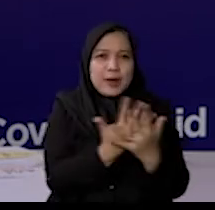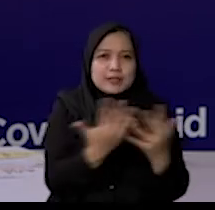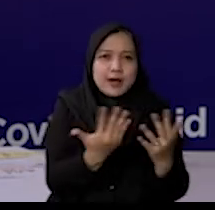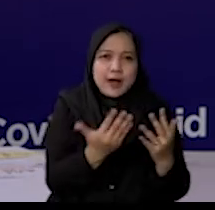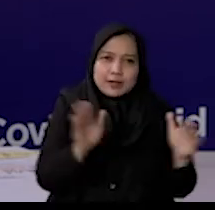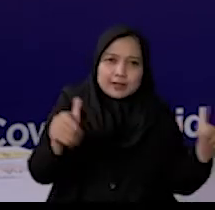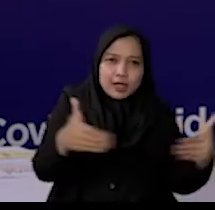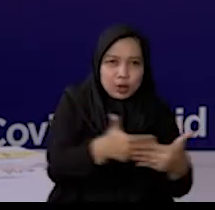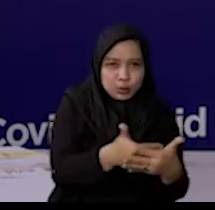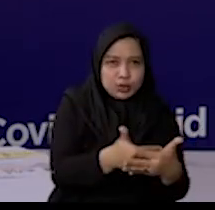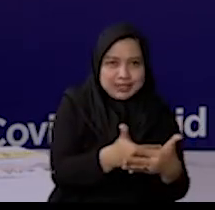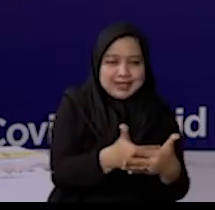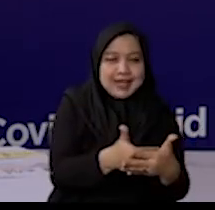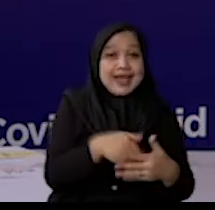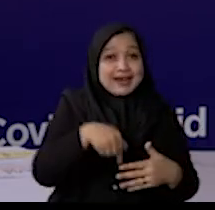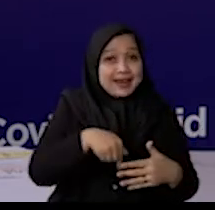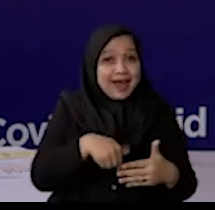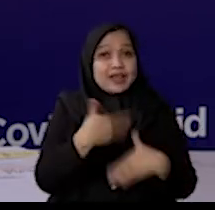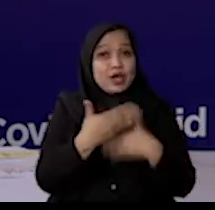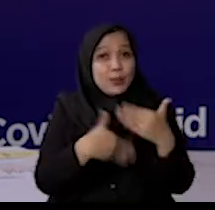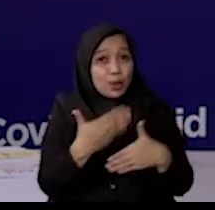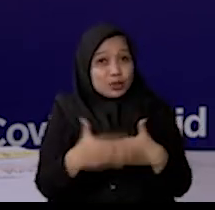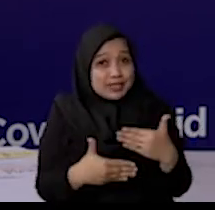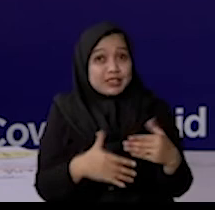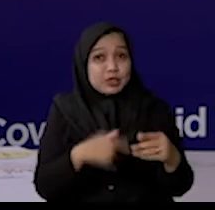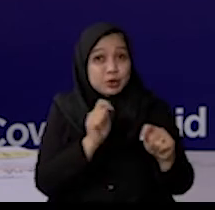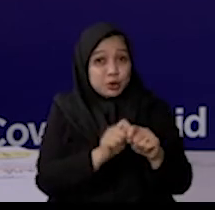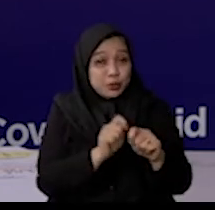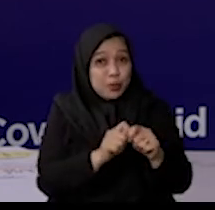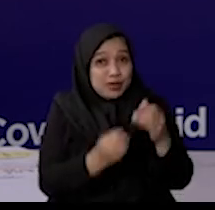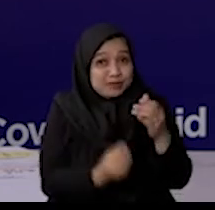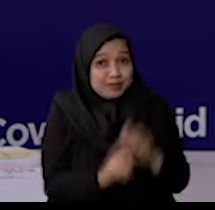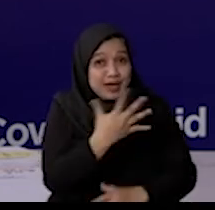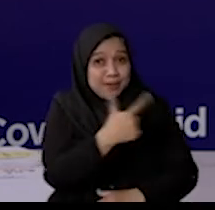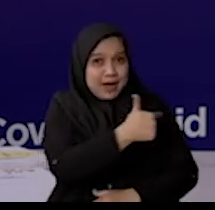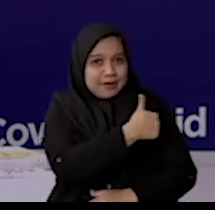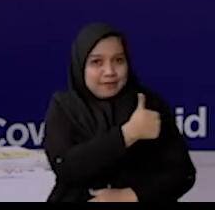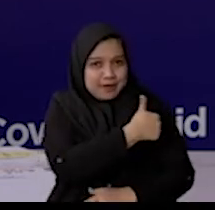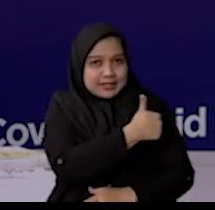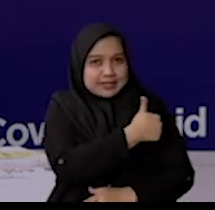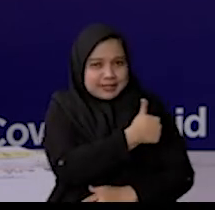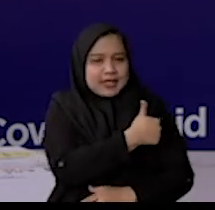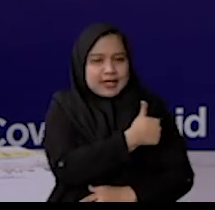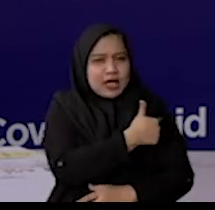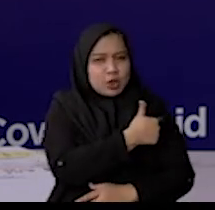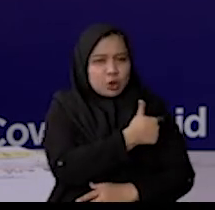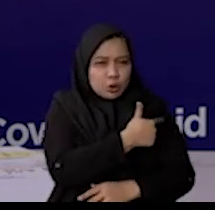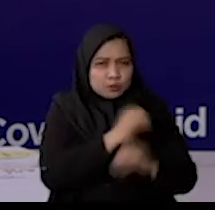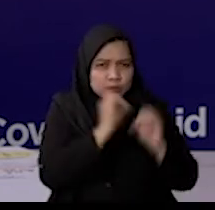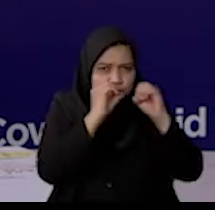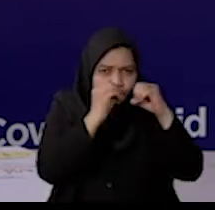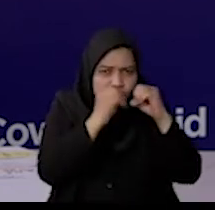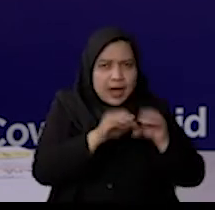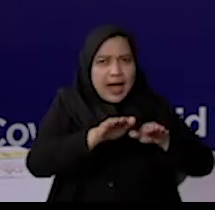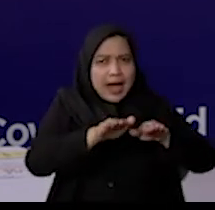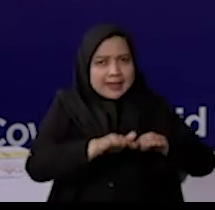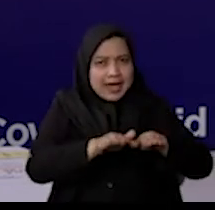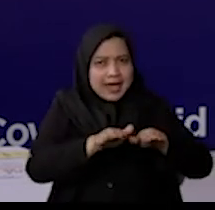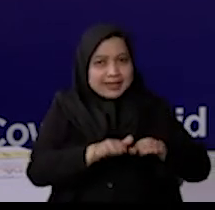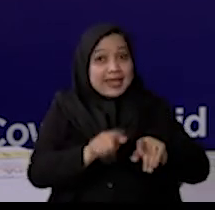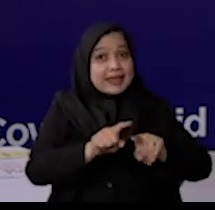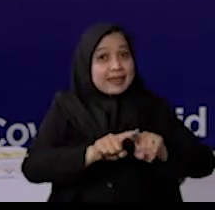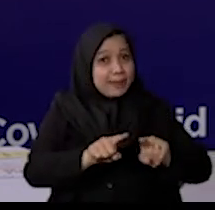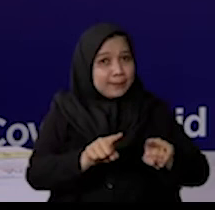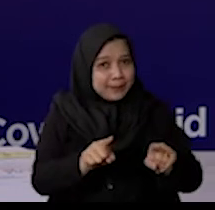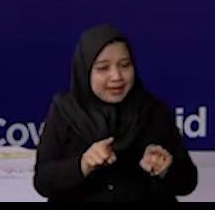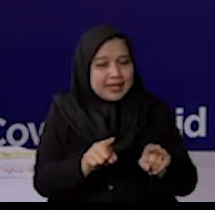maka proses pengembangan vaksin maupun vaksinasi perlu dilakukan secara hati-hati, namun tetap